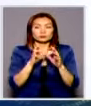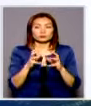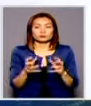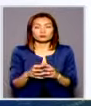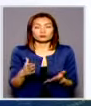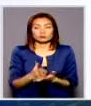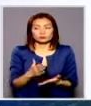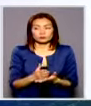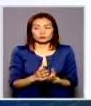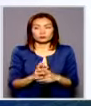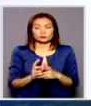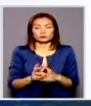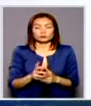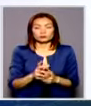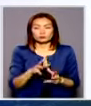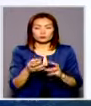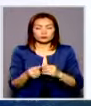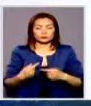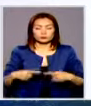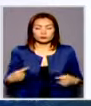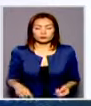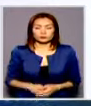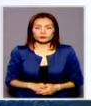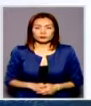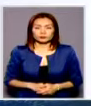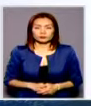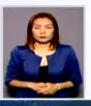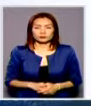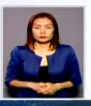болды, сол сияқты жаңағы